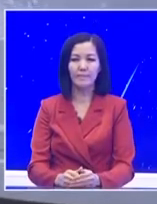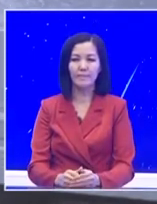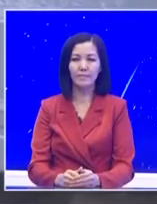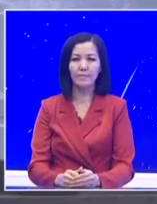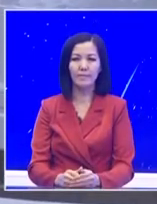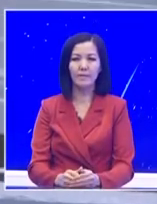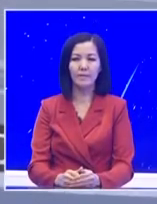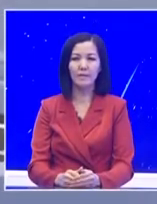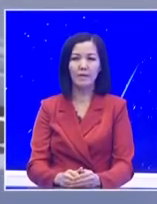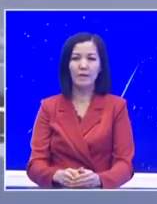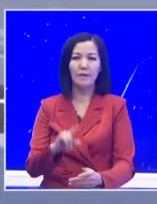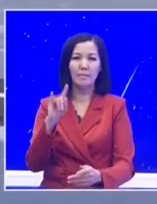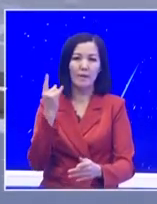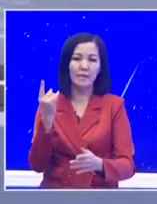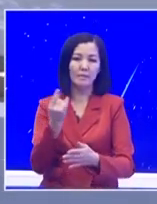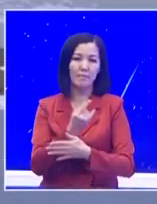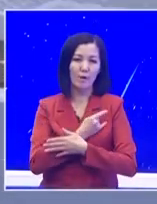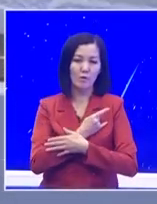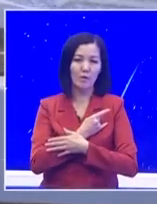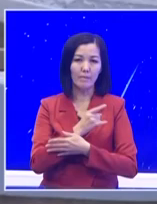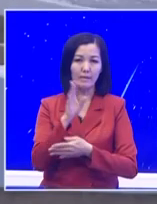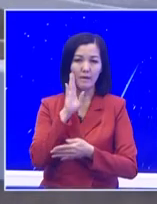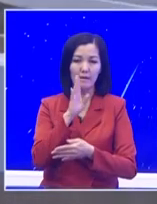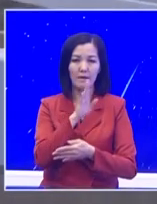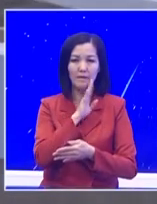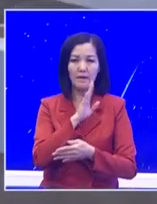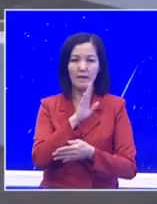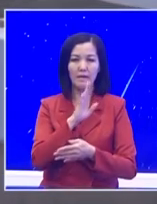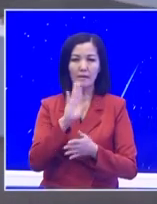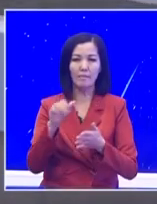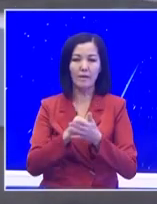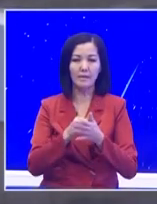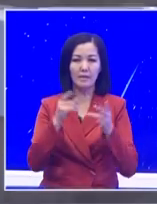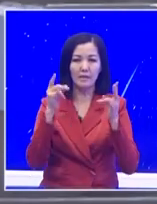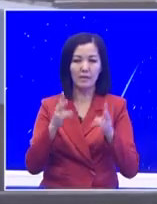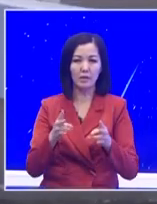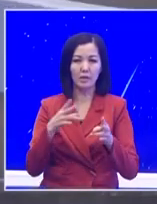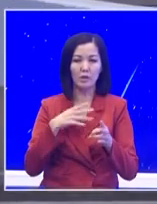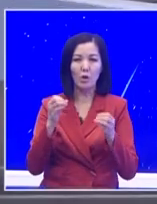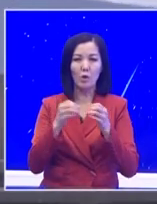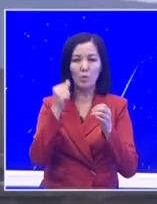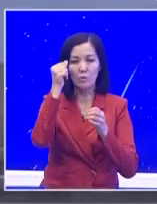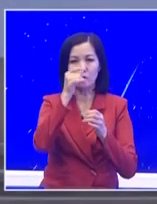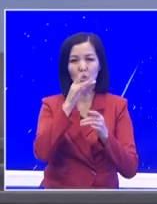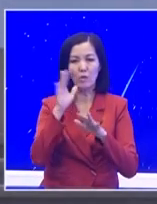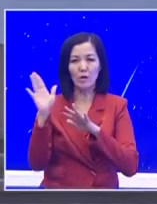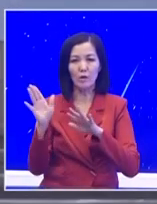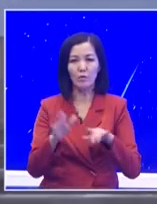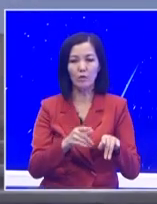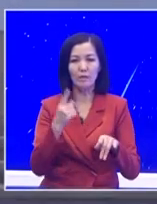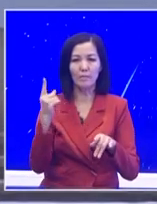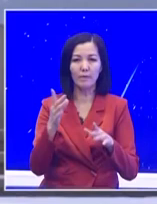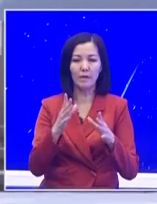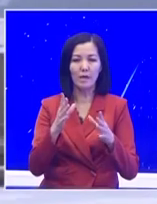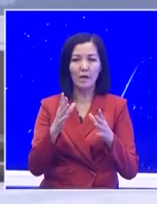Баланы бауырына басқан ана әйгілі Қызылағаш оқиғасындағы басты көрініс. Арада 10 жыл өтті, бүтіндей бір ауылды